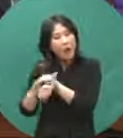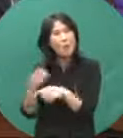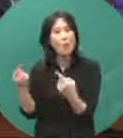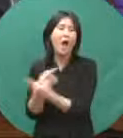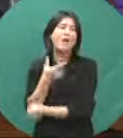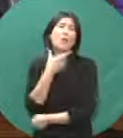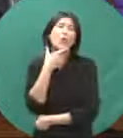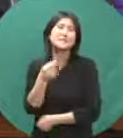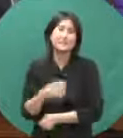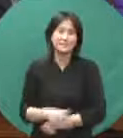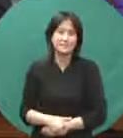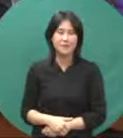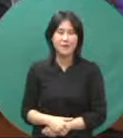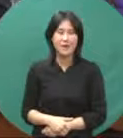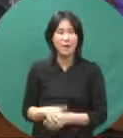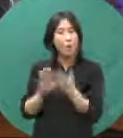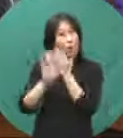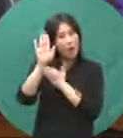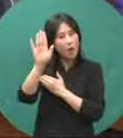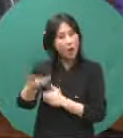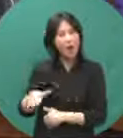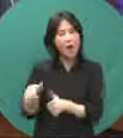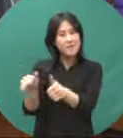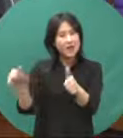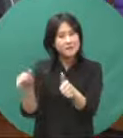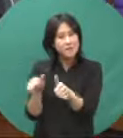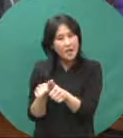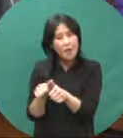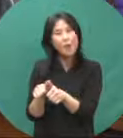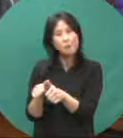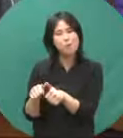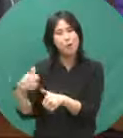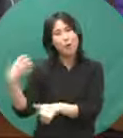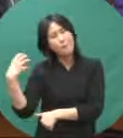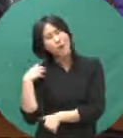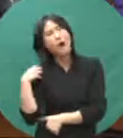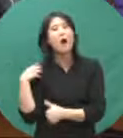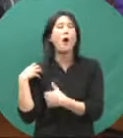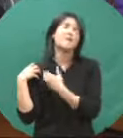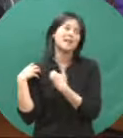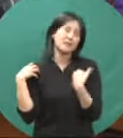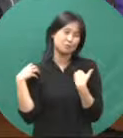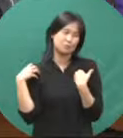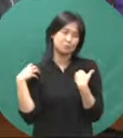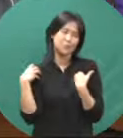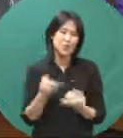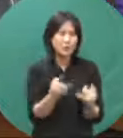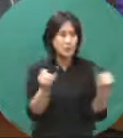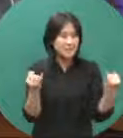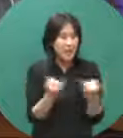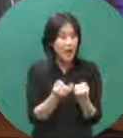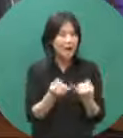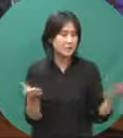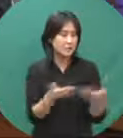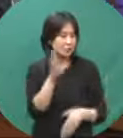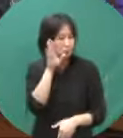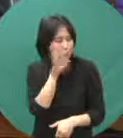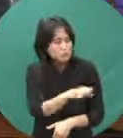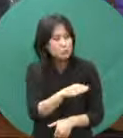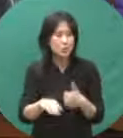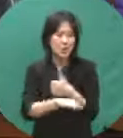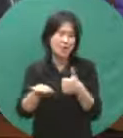ればと願ってます。 はい、 これからは男性も子育てができる働き方、子育て中の女性が働きやすい職場環